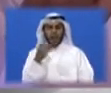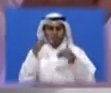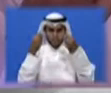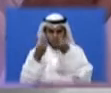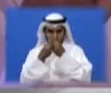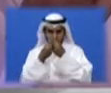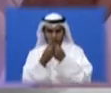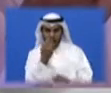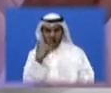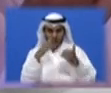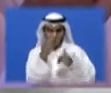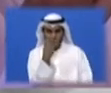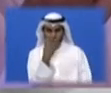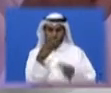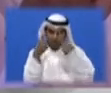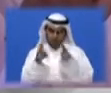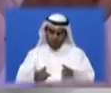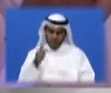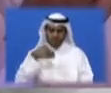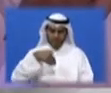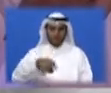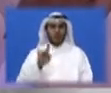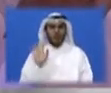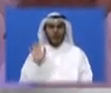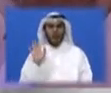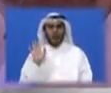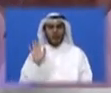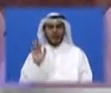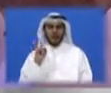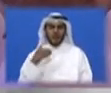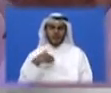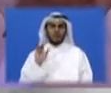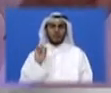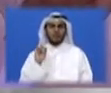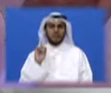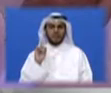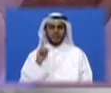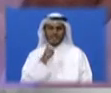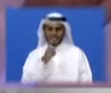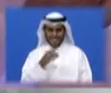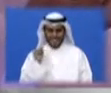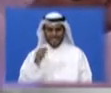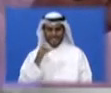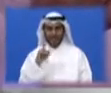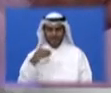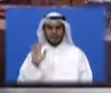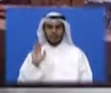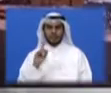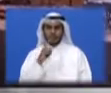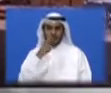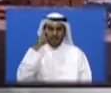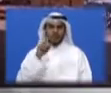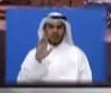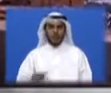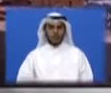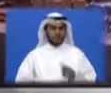بعد التقاطع يعني التواريخ بالضبط، هذا راح يفتحون القريب إن لم يكن قبل نهاية هذا العام في بداية العام القادم بإذن الله. إذن